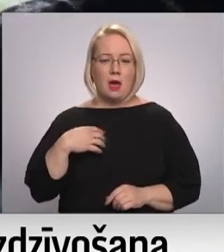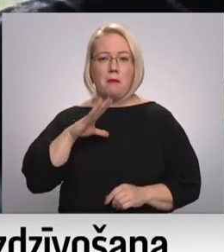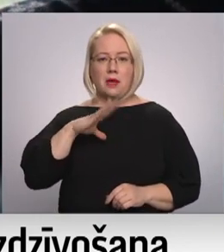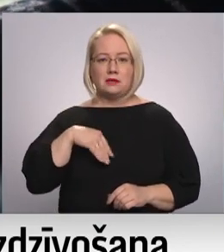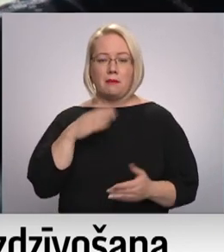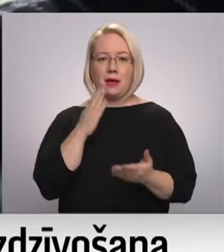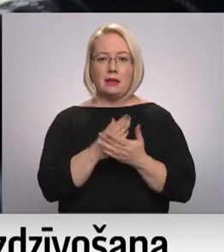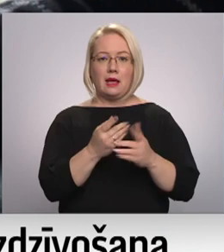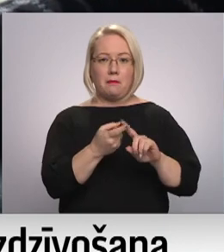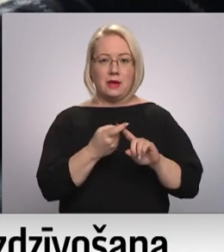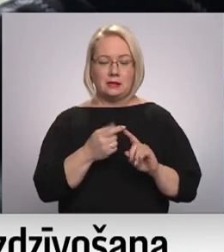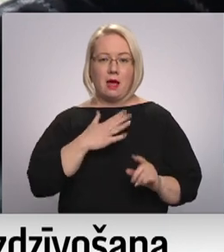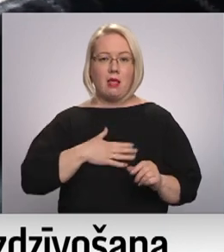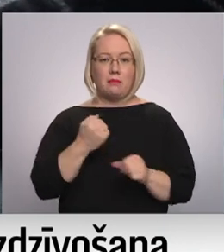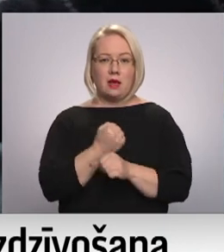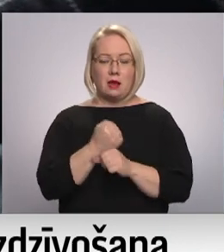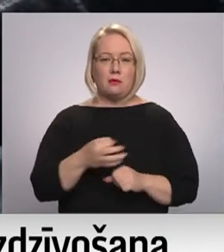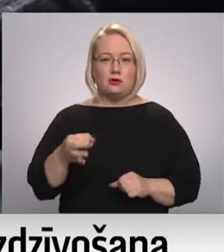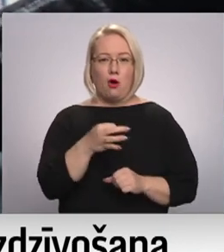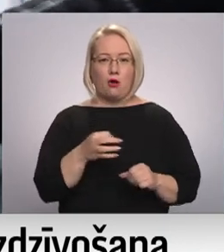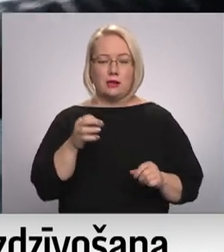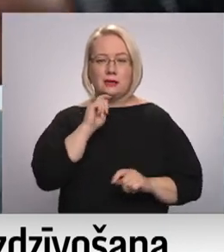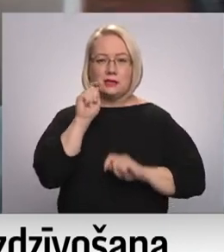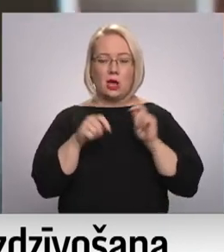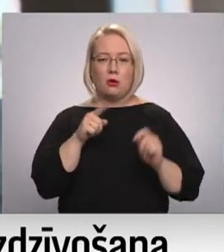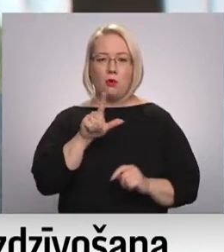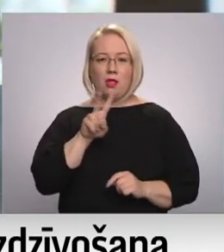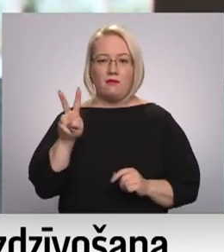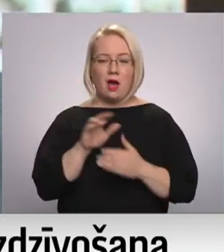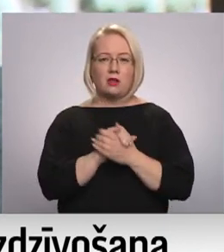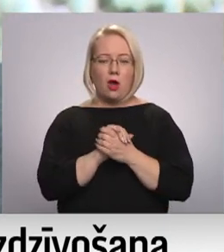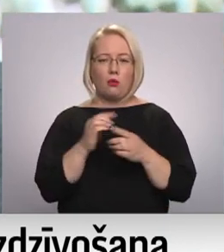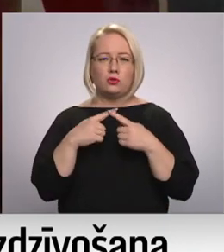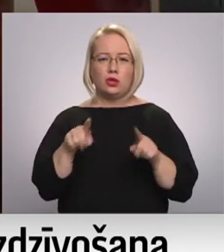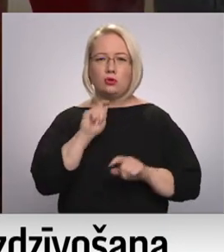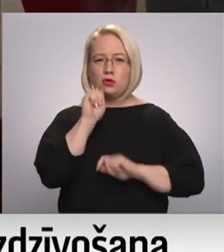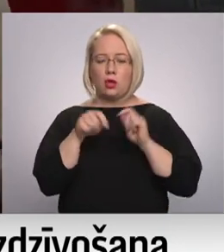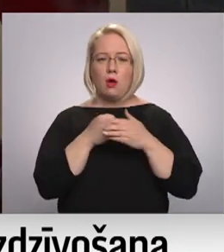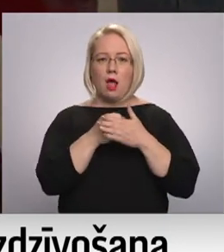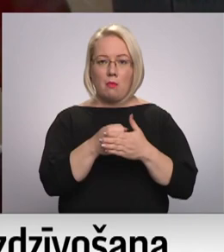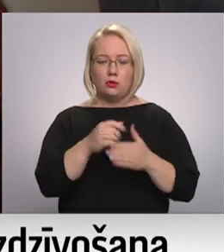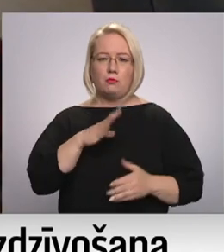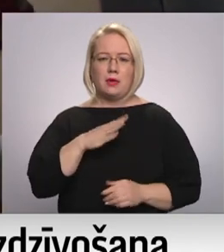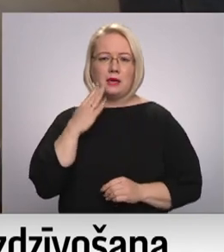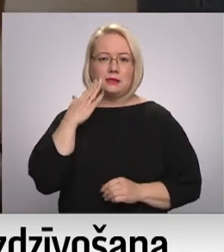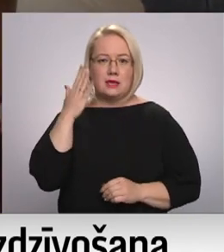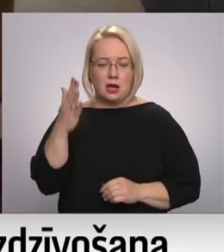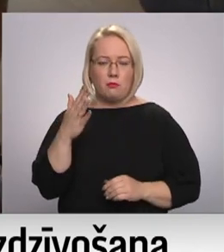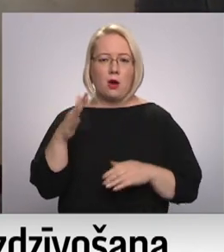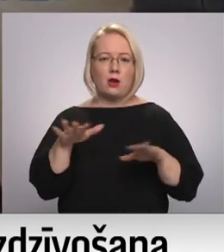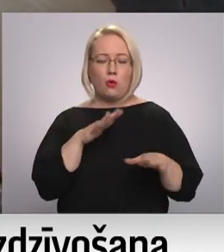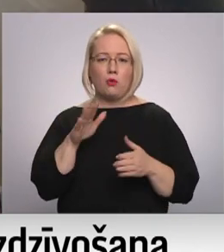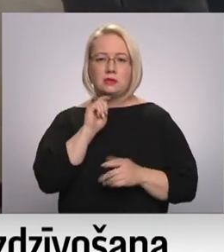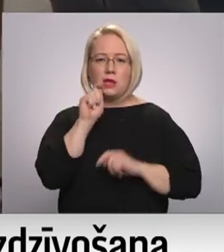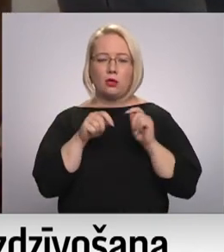tika piesaistīta labdarības organizācija Ziedot.lv ar draugu un citu ziedotāju atbalstu, bija cerība. Reaģējot uz